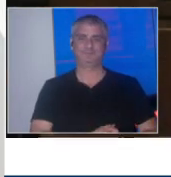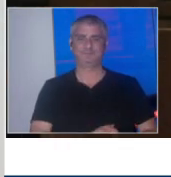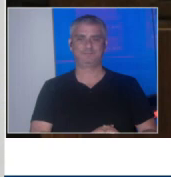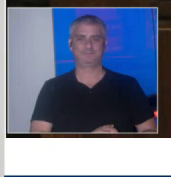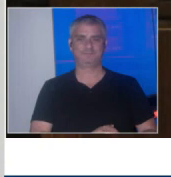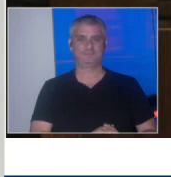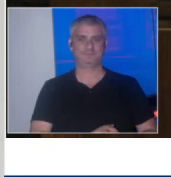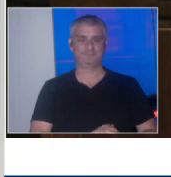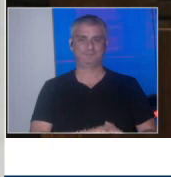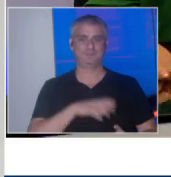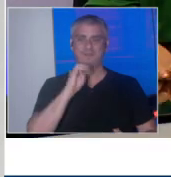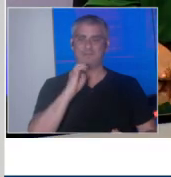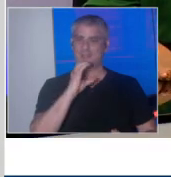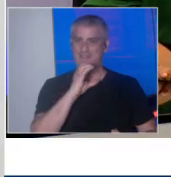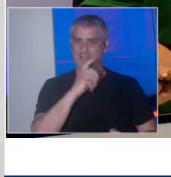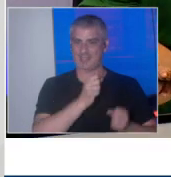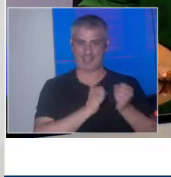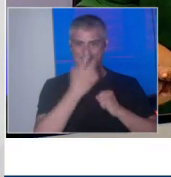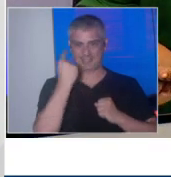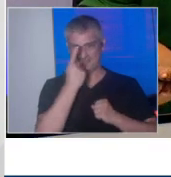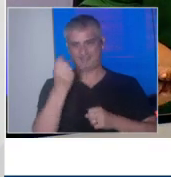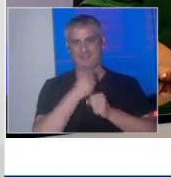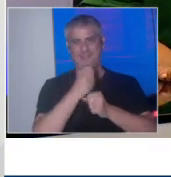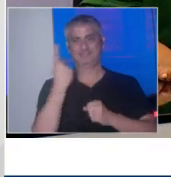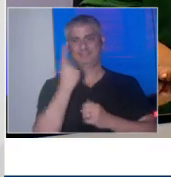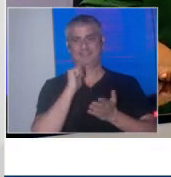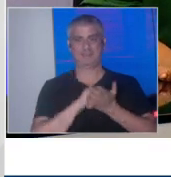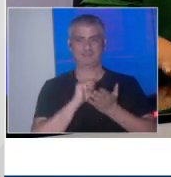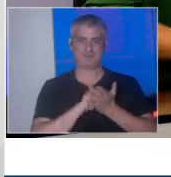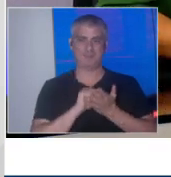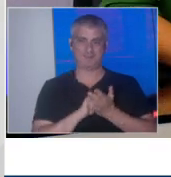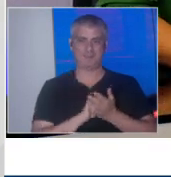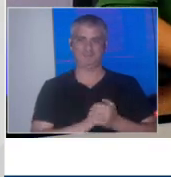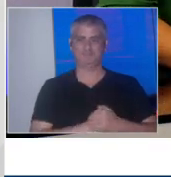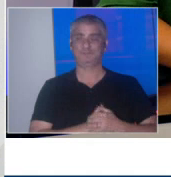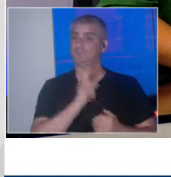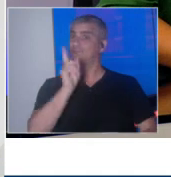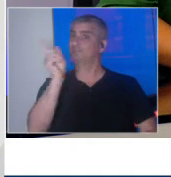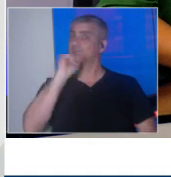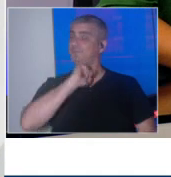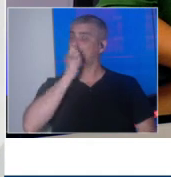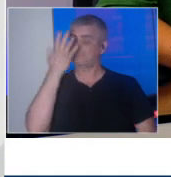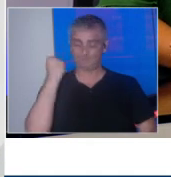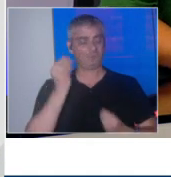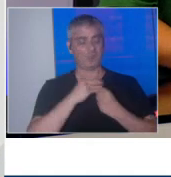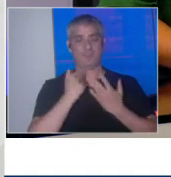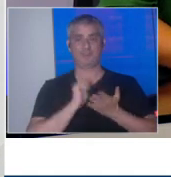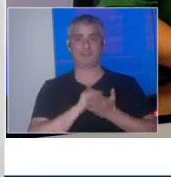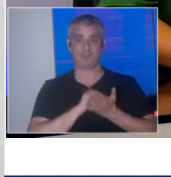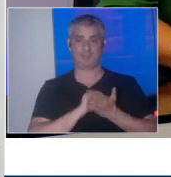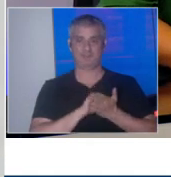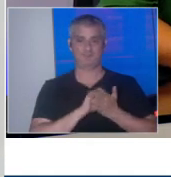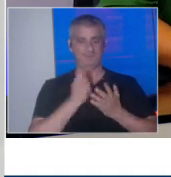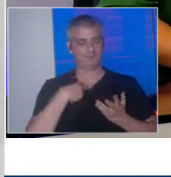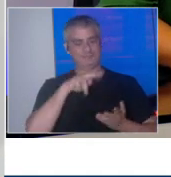מתן כהנא היה הנציג היחיד מהאופוזיציה, ואת היית הנציגה היחידה מהעיתונאים. לא, אני דווקא היו שם עוד כמה עיתונאים, אנחנו